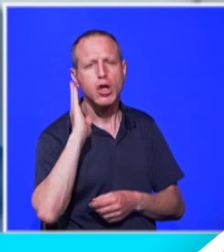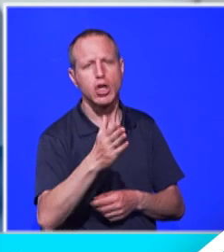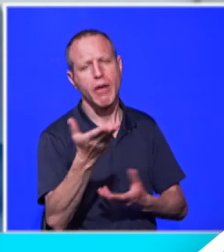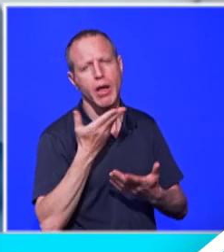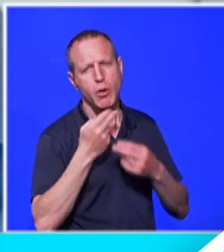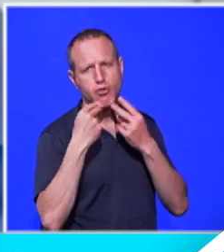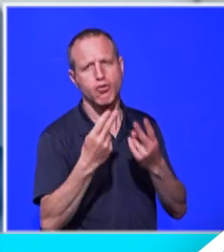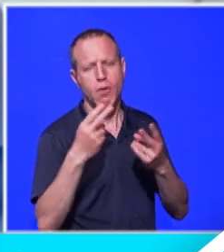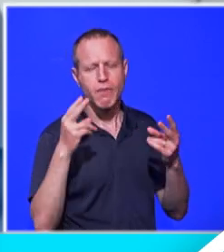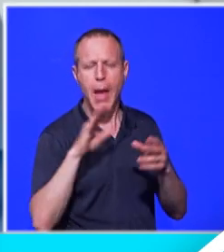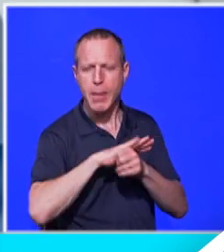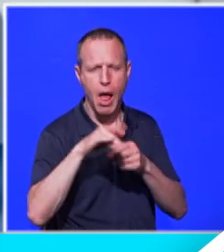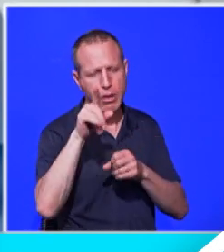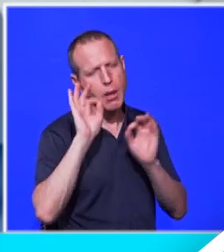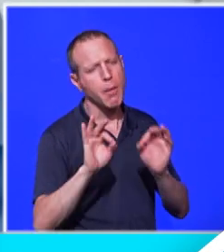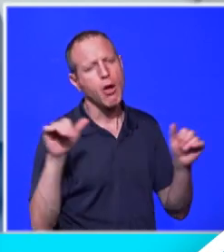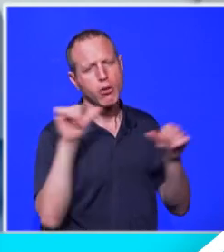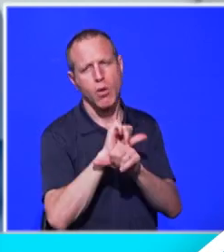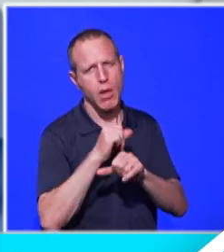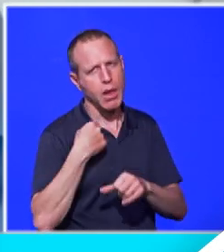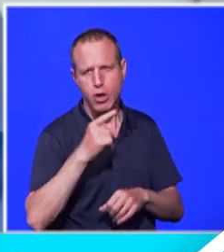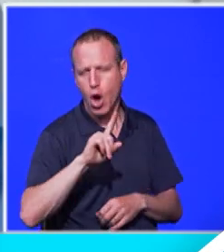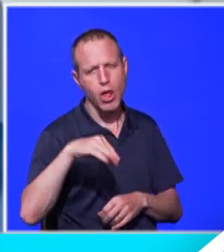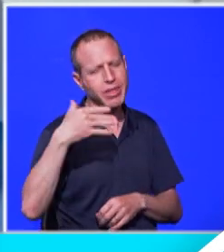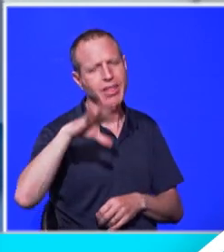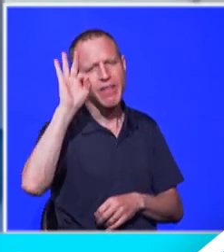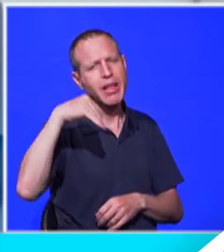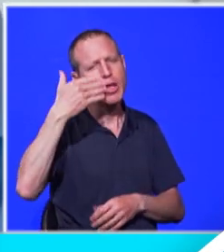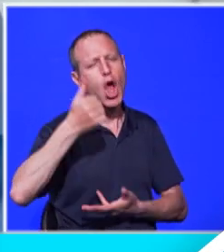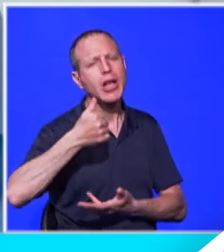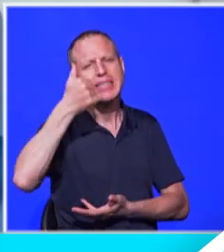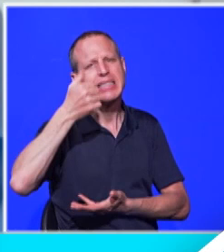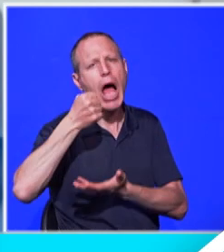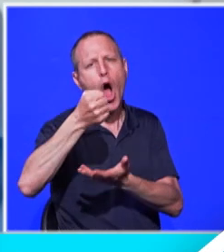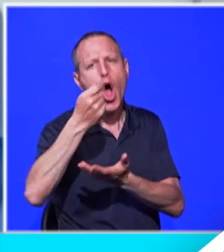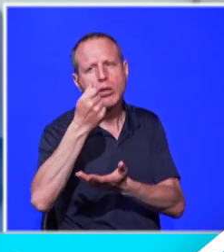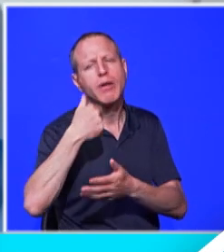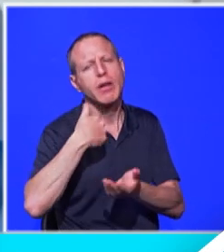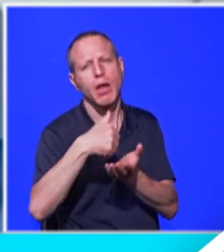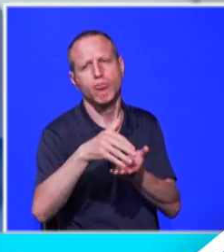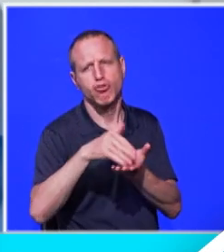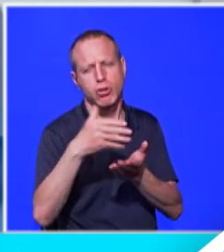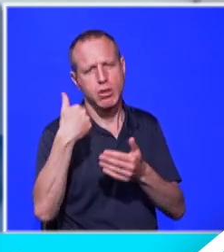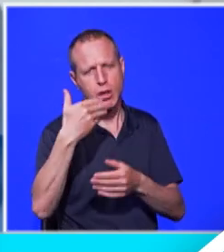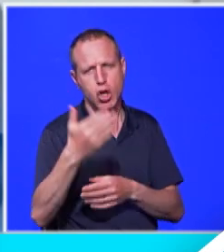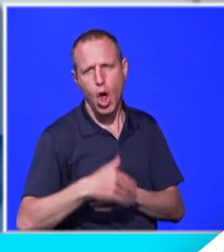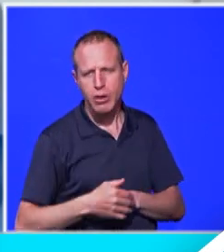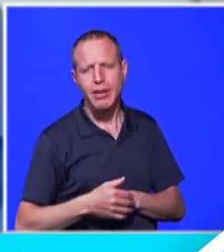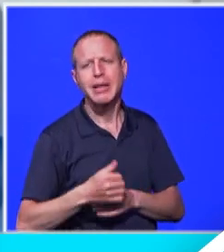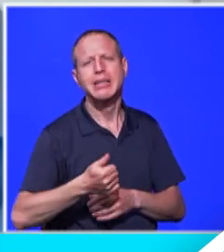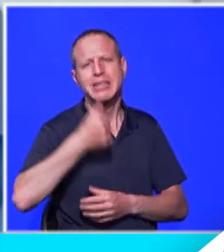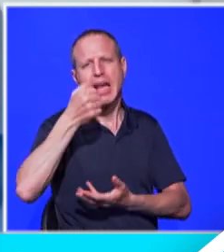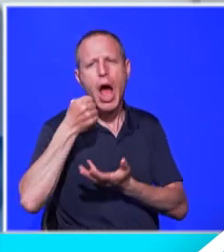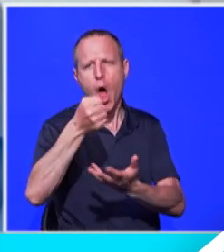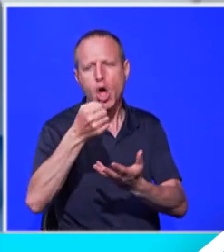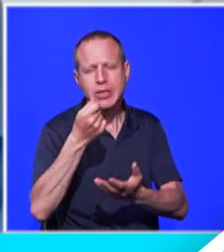מלאה. אתה ממש טועה. אני לא נבחרתי להיות שר האוצר, ואני אמשיך להיות שר האוצר